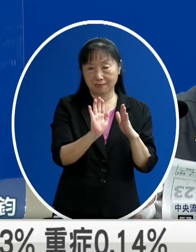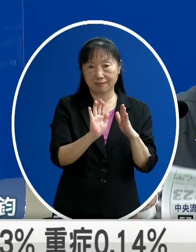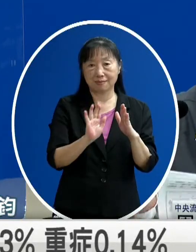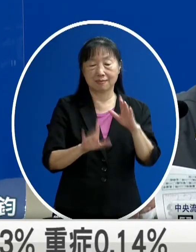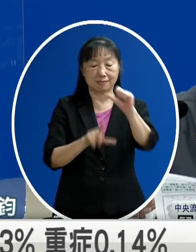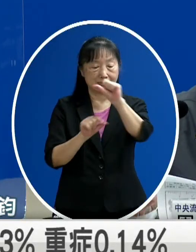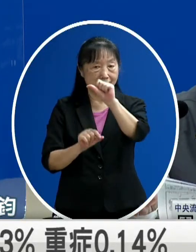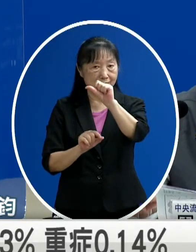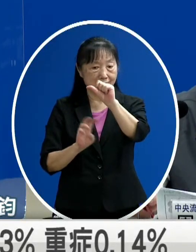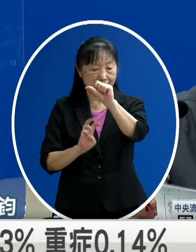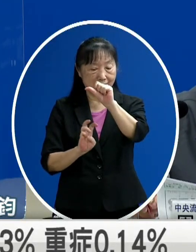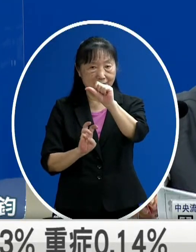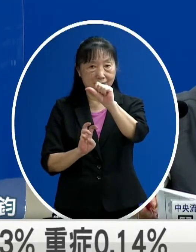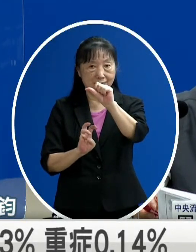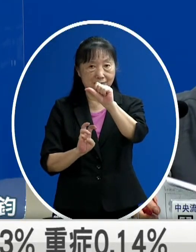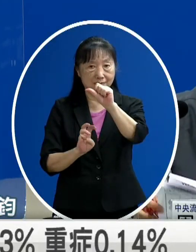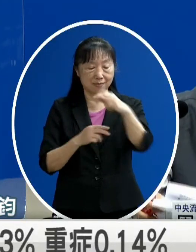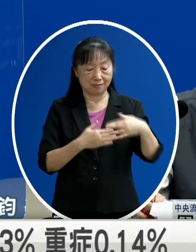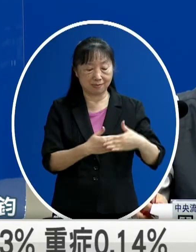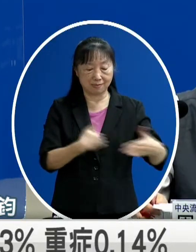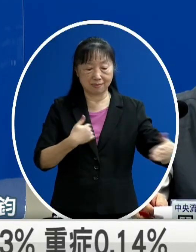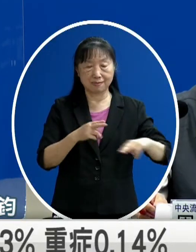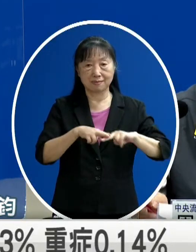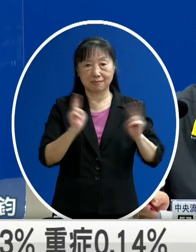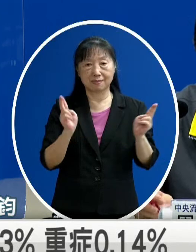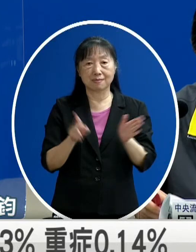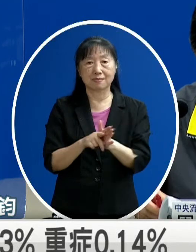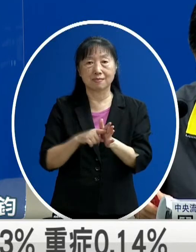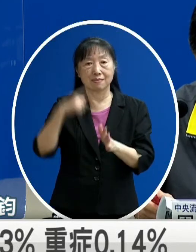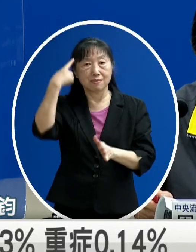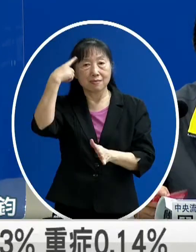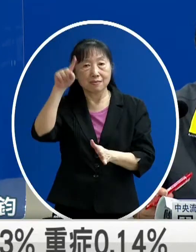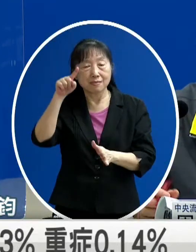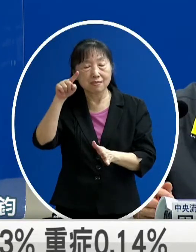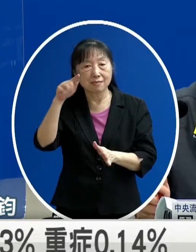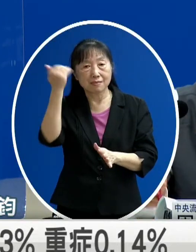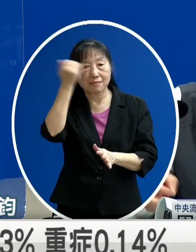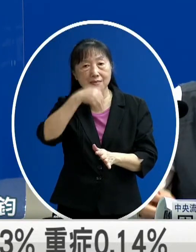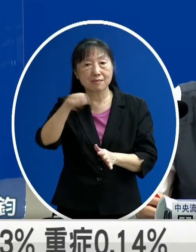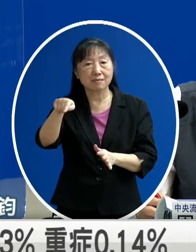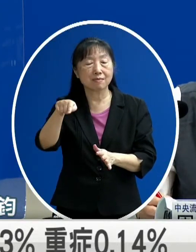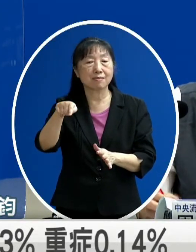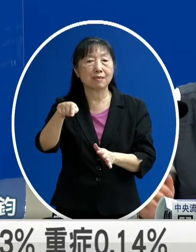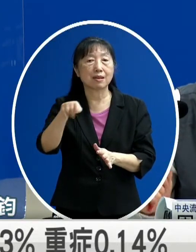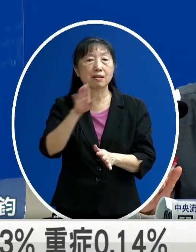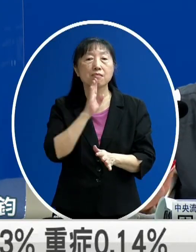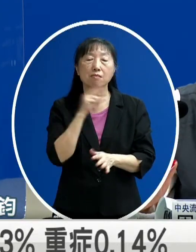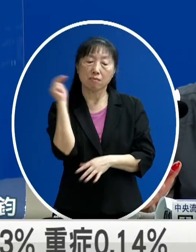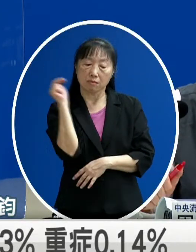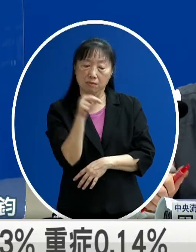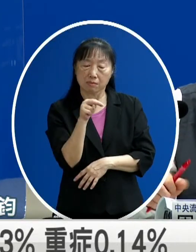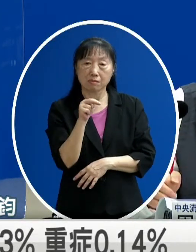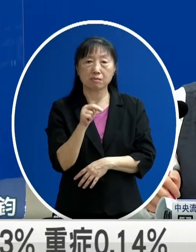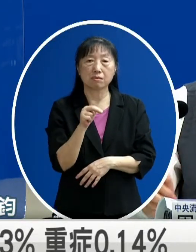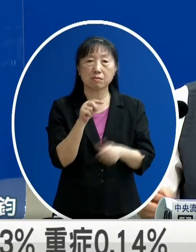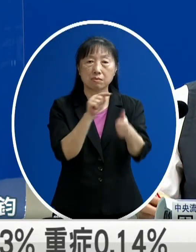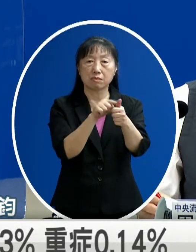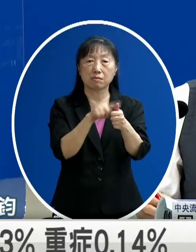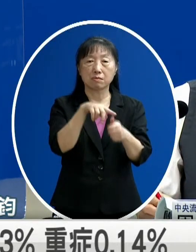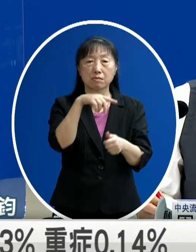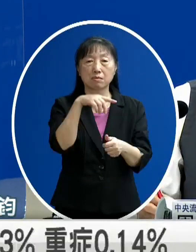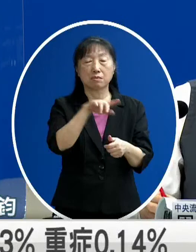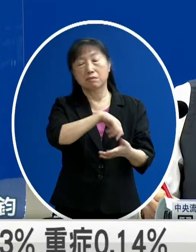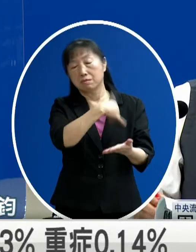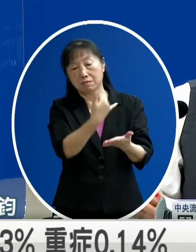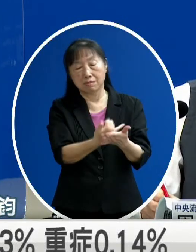这个5月30号的时候解隔，不过在隔天的时候就，因为这个被发现就是说，突然昏